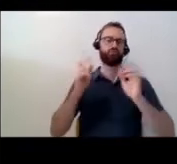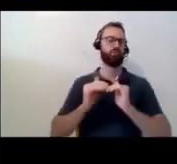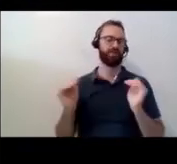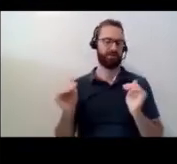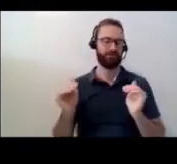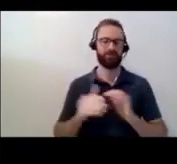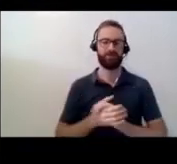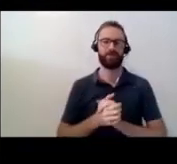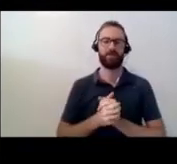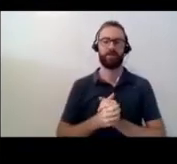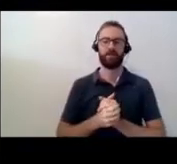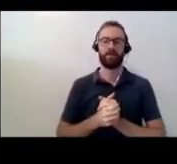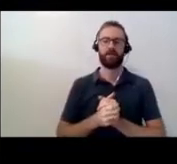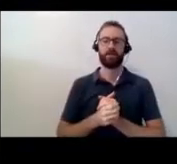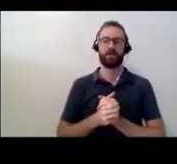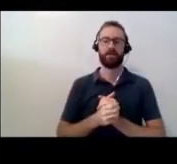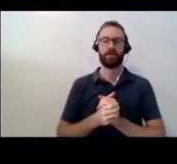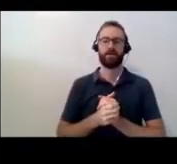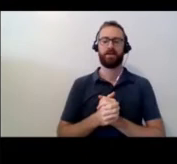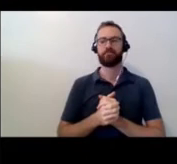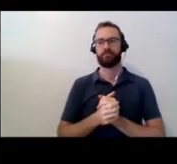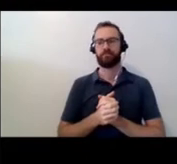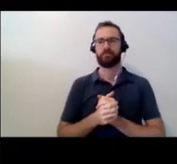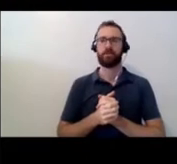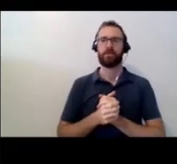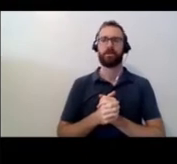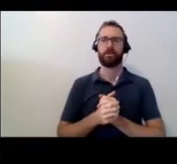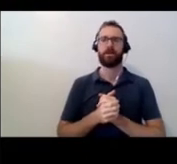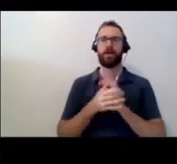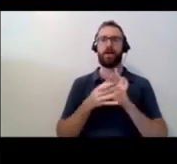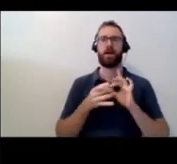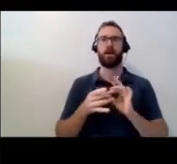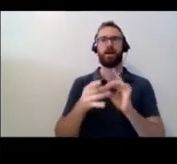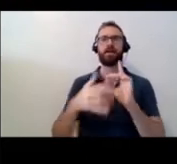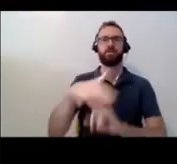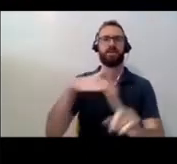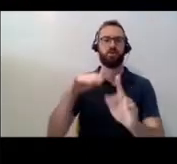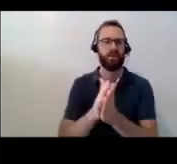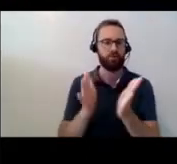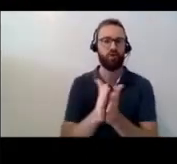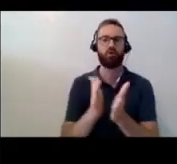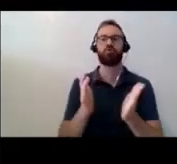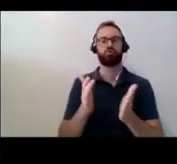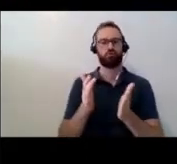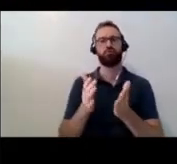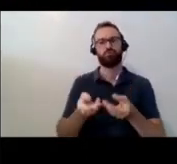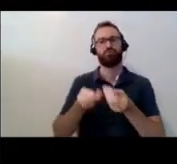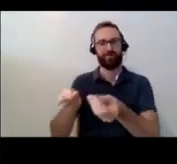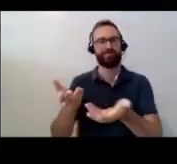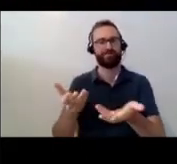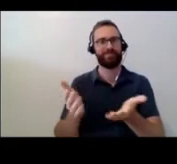la détresse comme une notion qui réfère à des situations dangereuses à des situations périlleuses. Donc, par